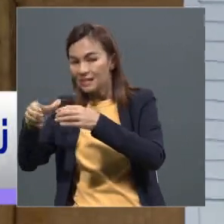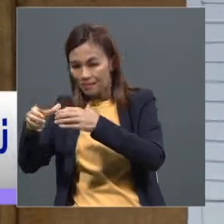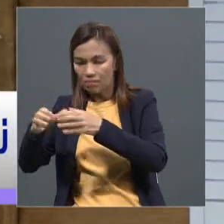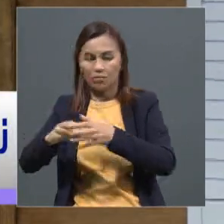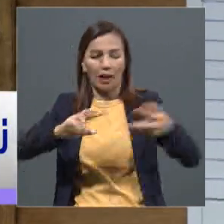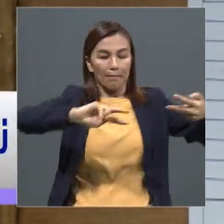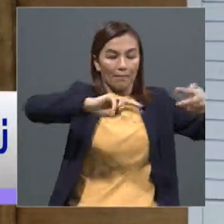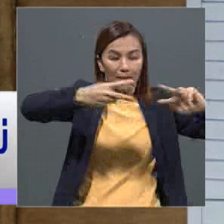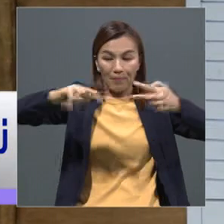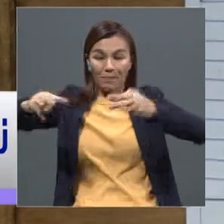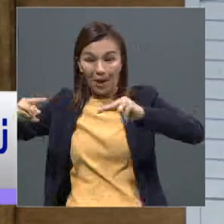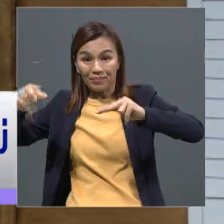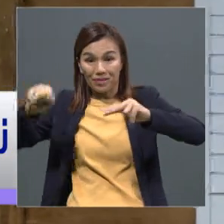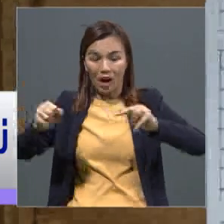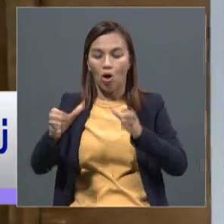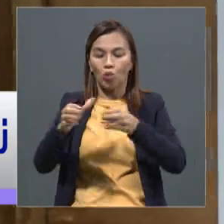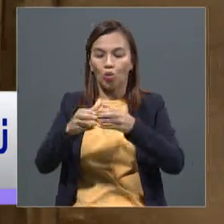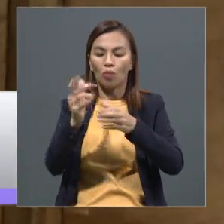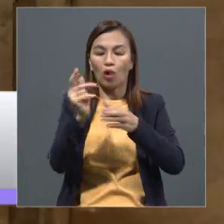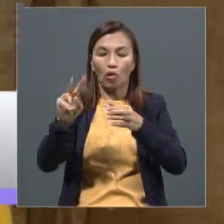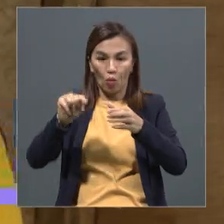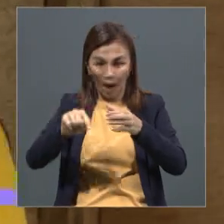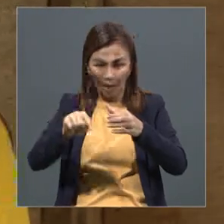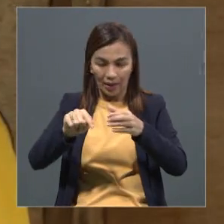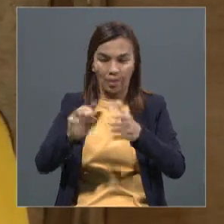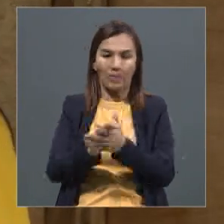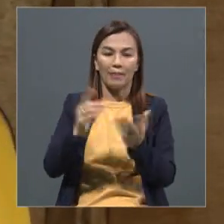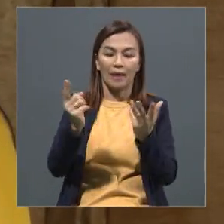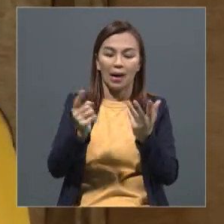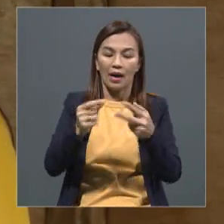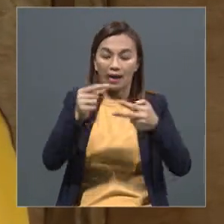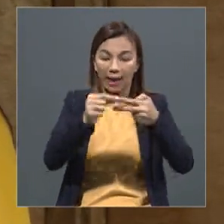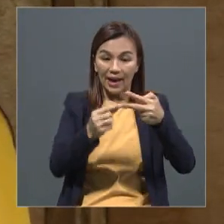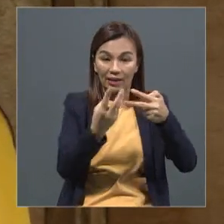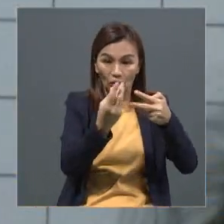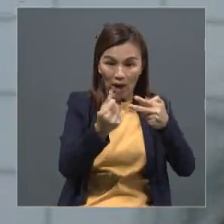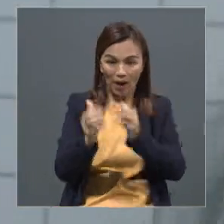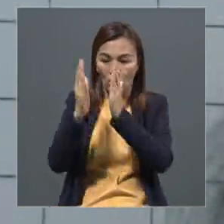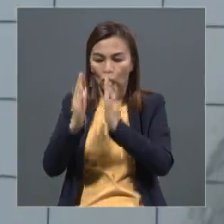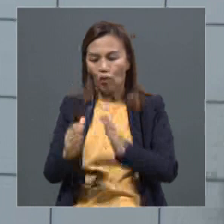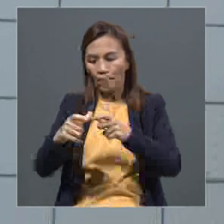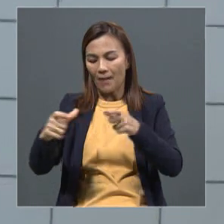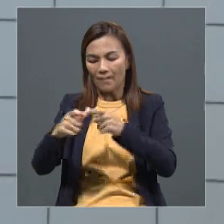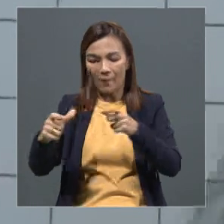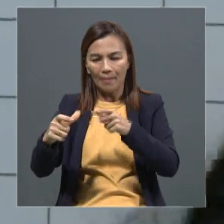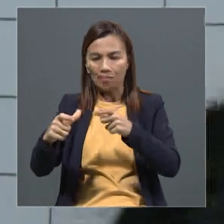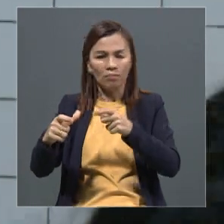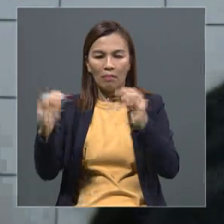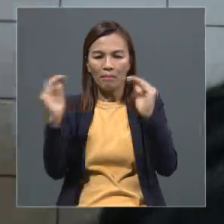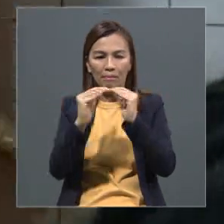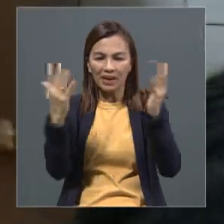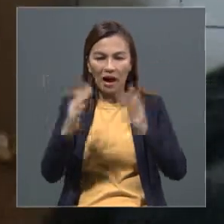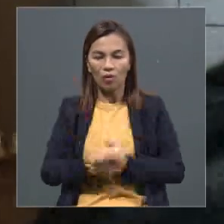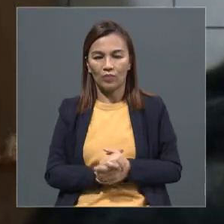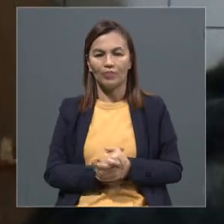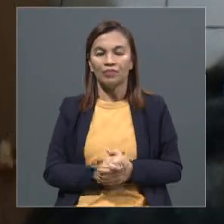สายคควายเพราะว่าจำนวนบัตรกับจำนวนคะแนนเนี่ยมันไม่ตรงกันมันต่างกันอยู่ 1คือเป็นอย่างงี้คุณผู้ชมเมื่อวันที่ 9